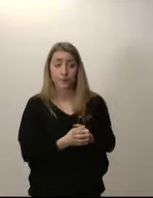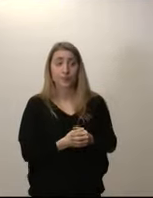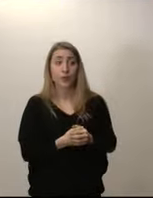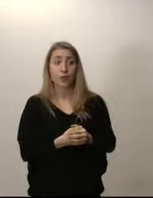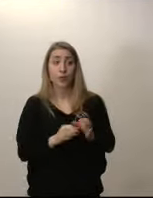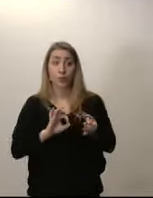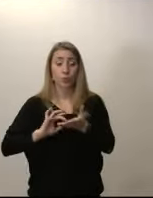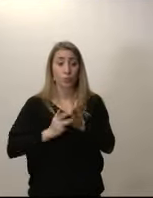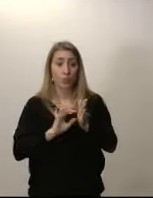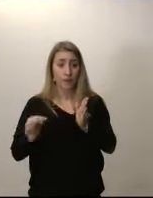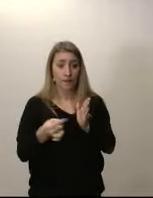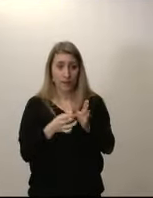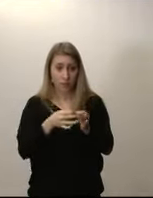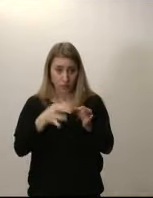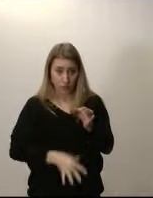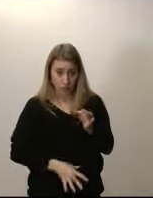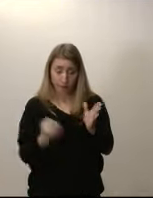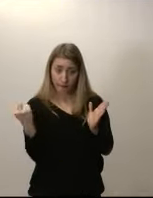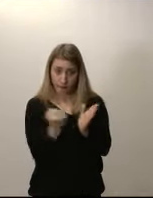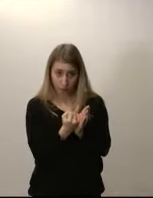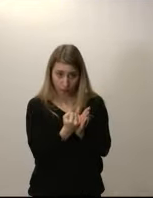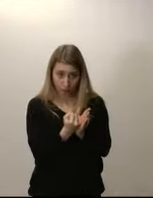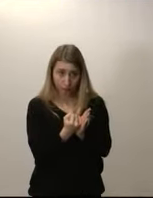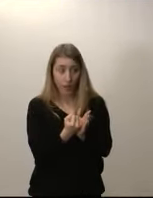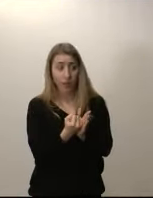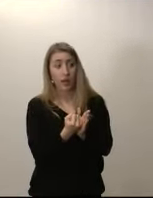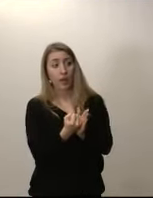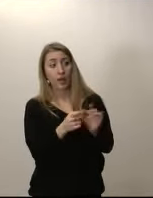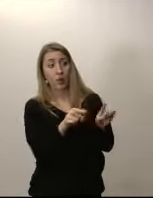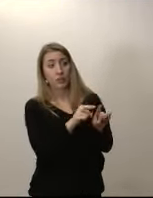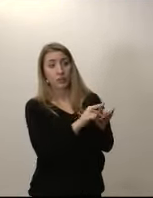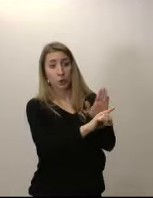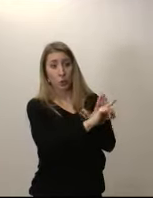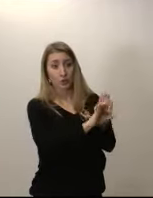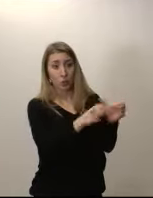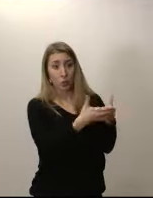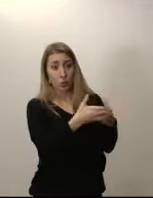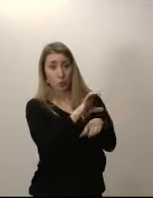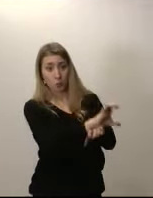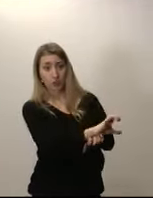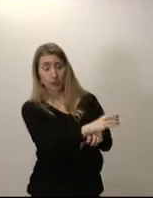affectations de résultats sont approuvées avec l'abstention des représentants de l'opposition.